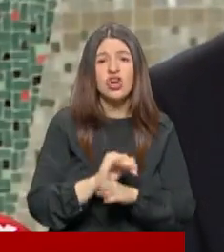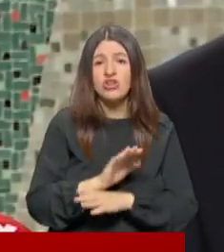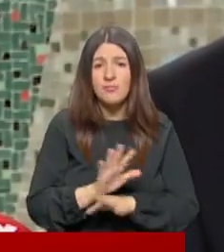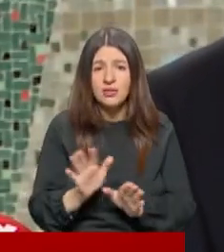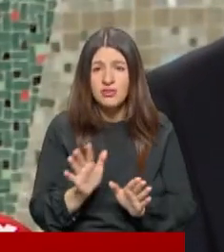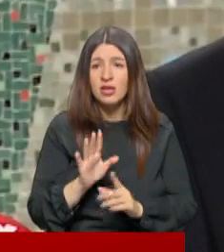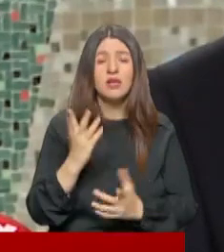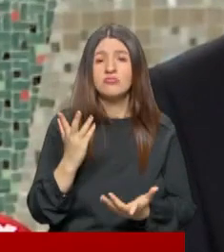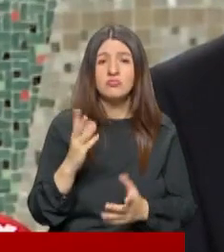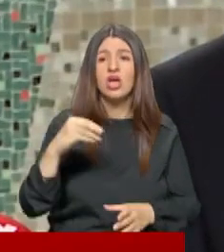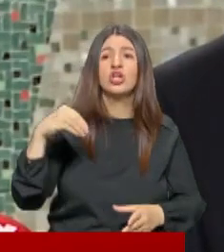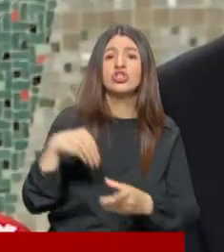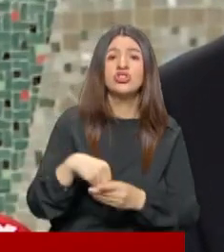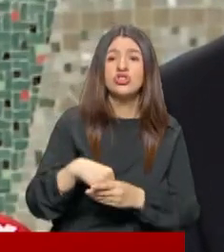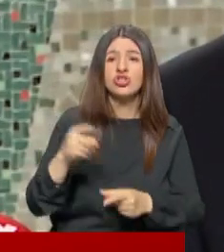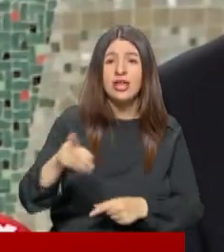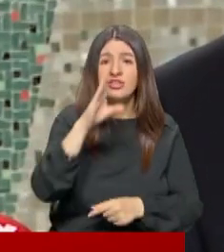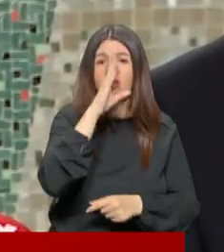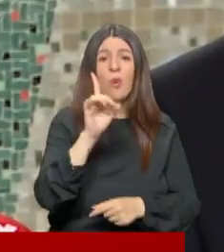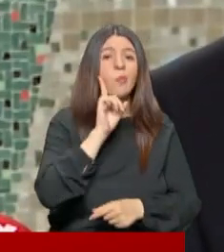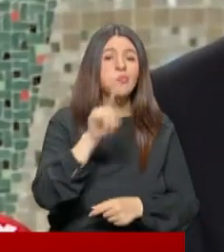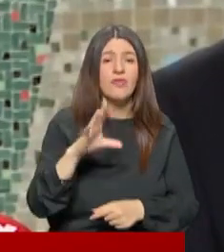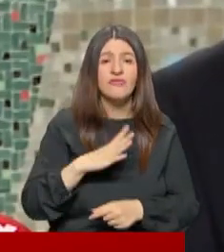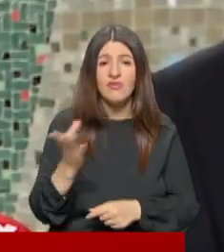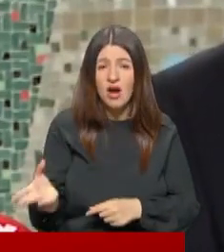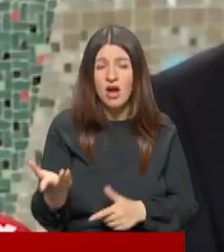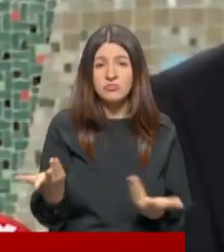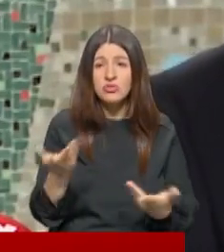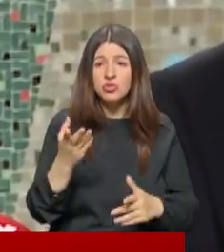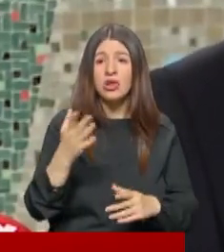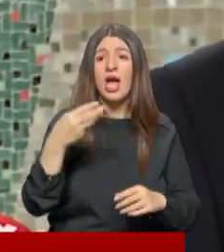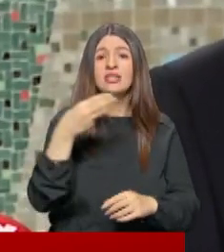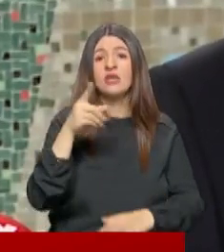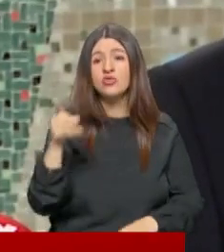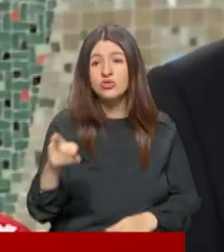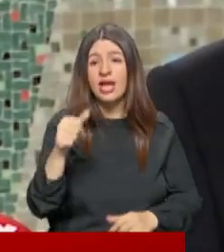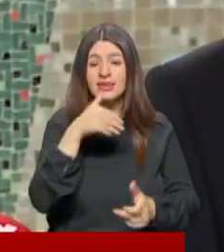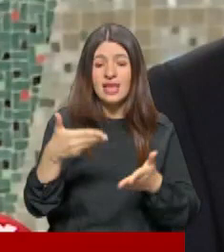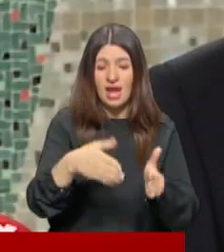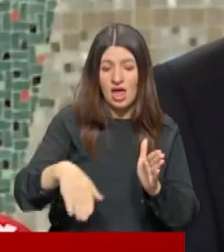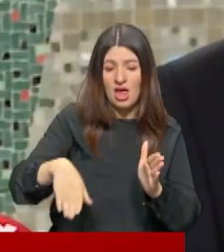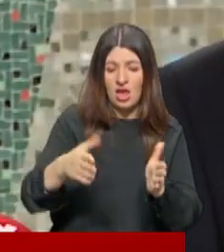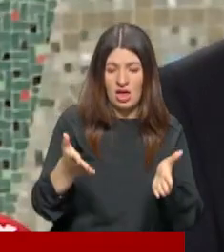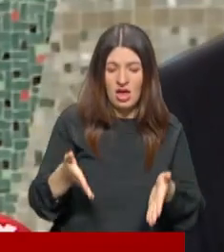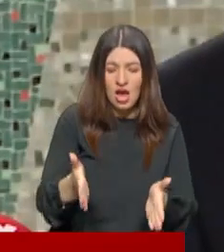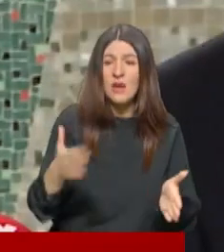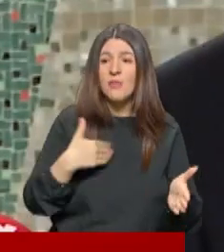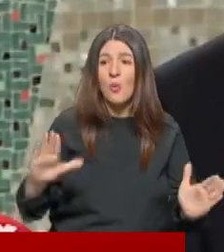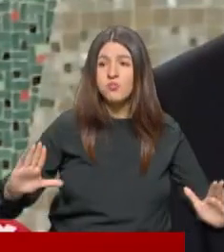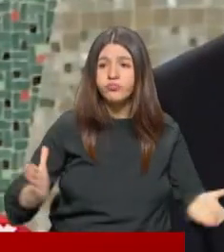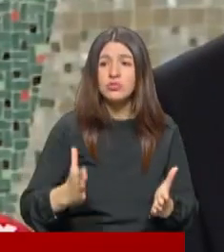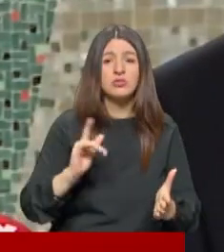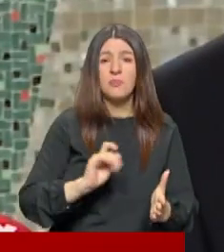yaşanmadı. İçinde ciddi ihmaller var. Çünkü Esenyurt'ta dere yatağını ben daraltmadım.